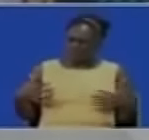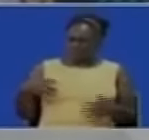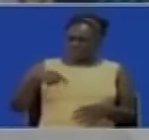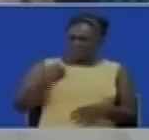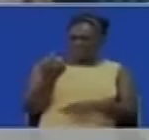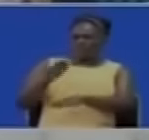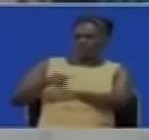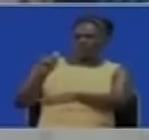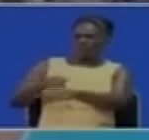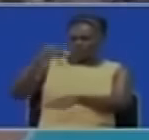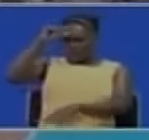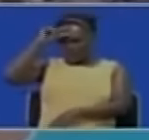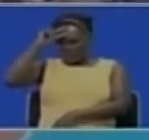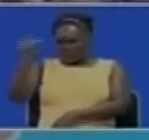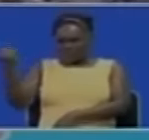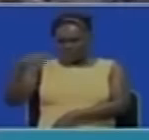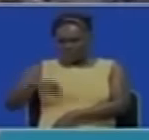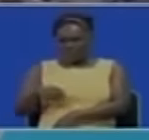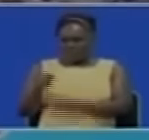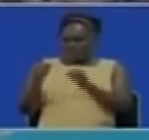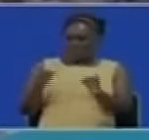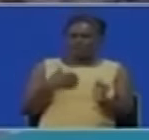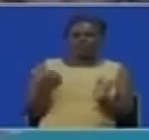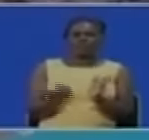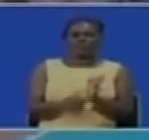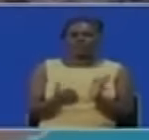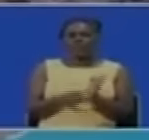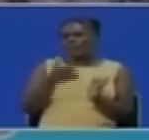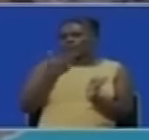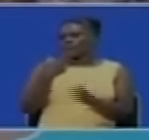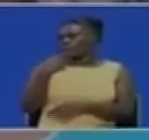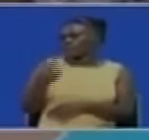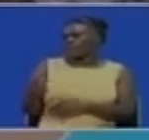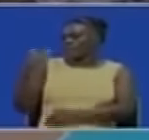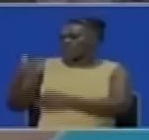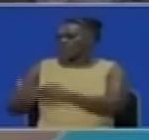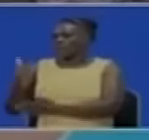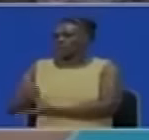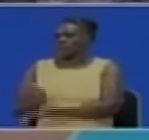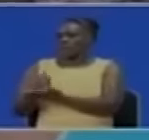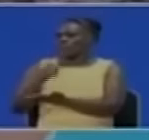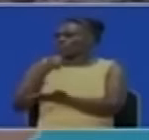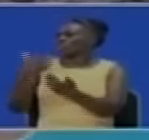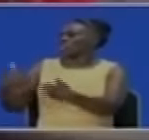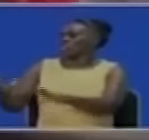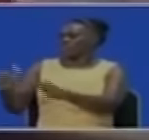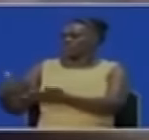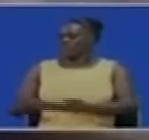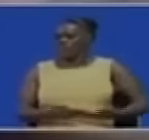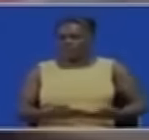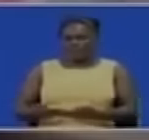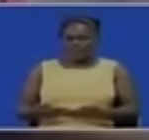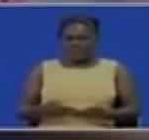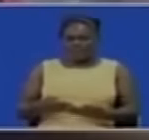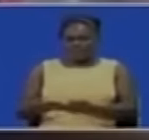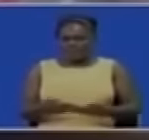kuita serikali. Kama alikuwa na shida, angeambia wenzake wamsaidie, kuliko angetupa mtoto.